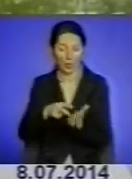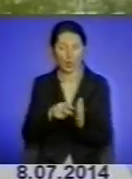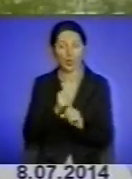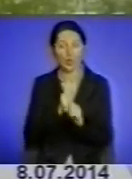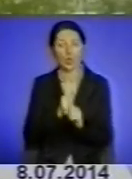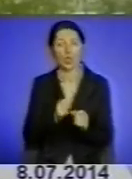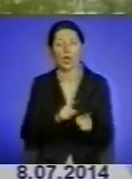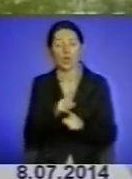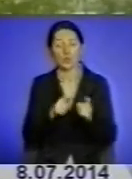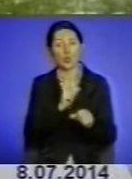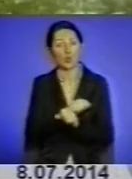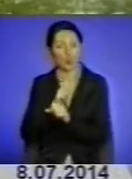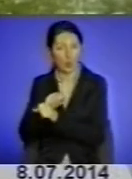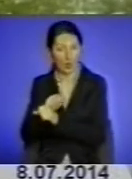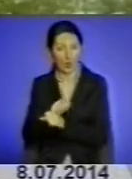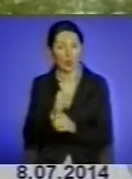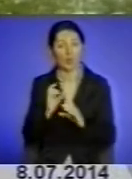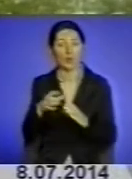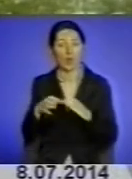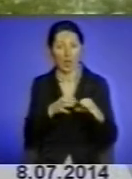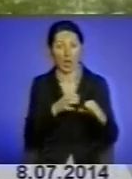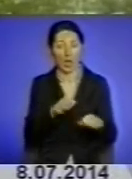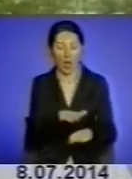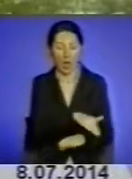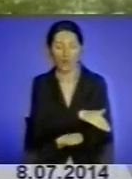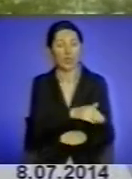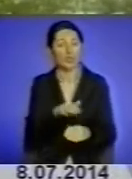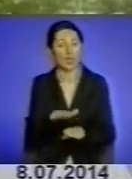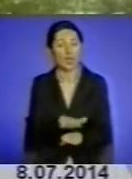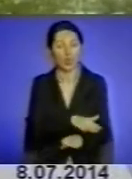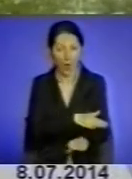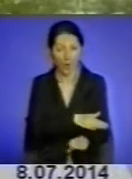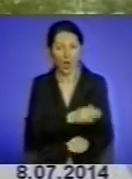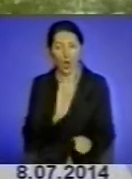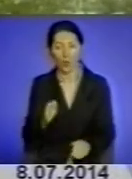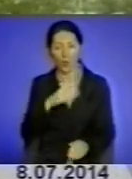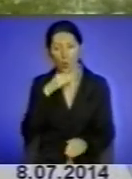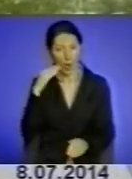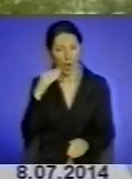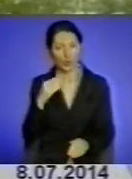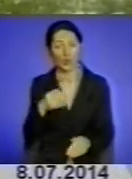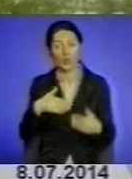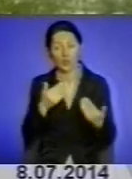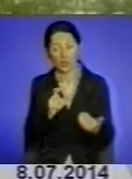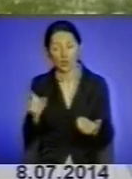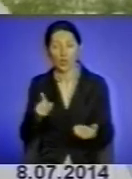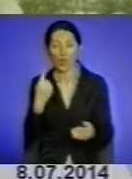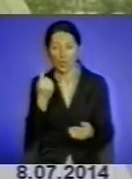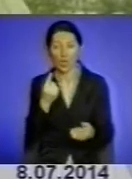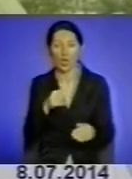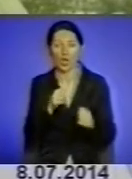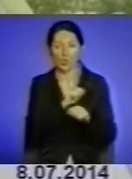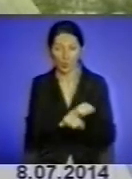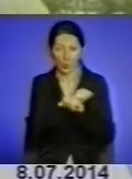зупинок громадського транспорту, оскільки вулиця достатньо довга і було багато звернень мешканців, що одної зупинки посередині мало, тому робиться